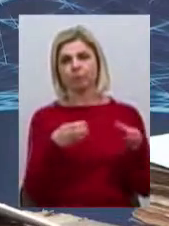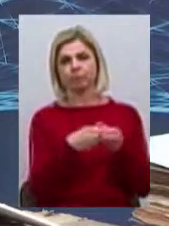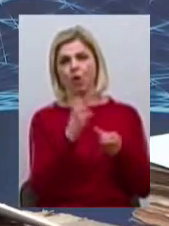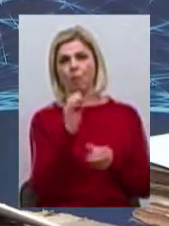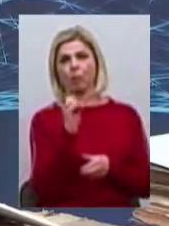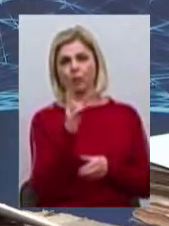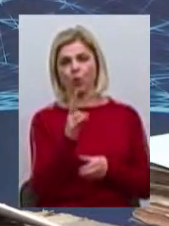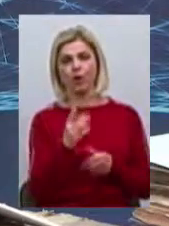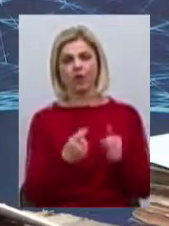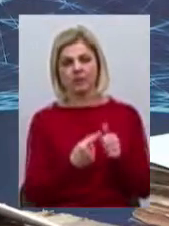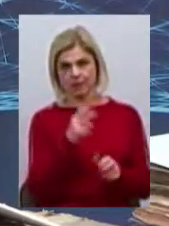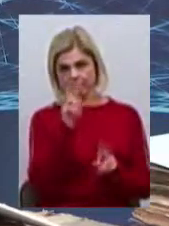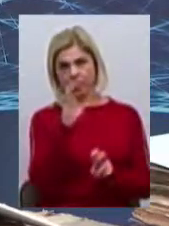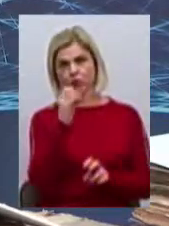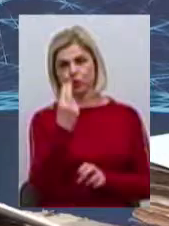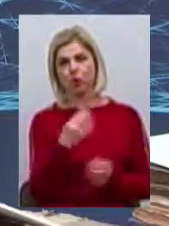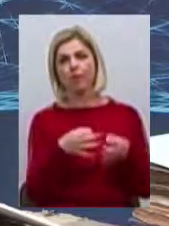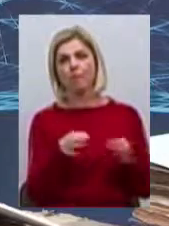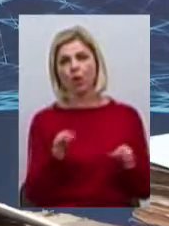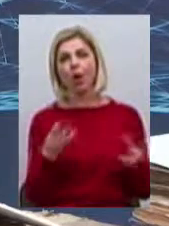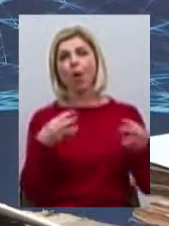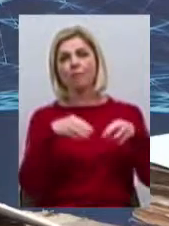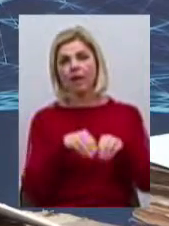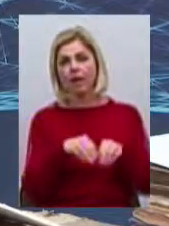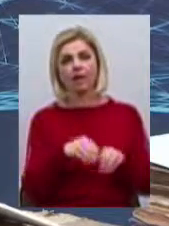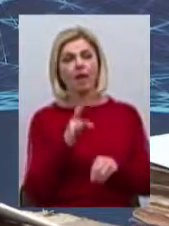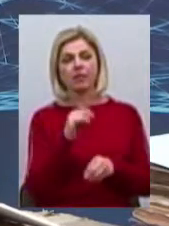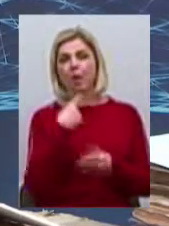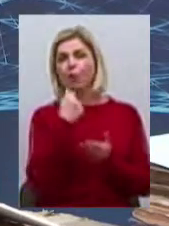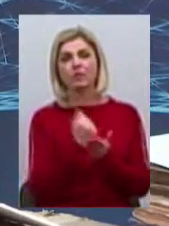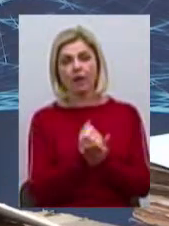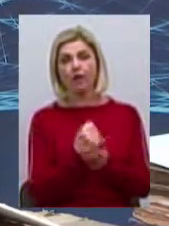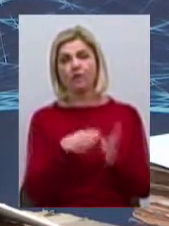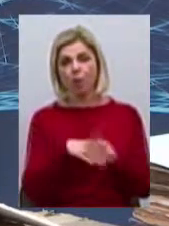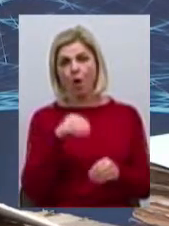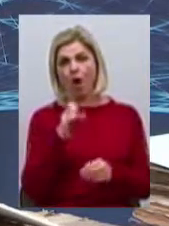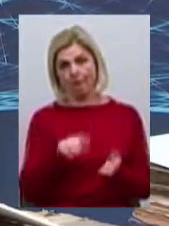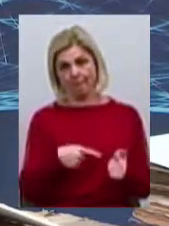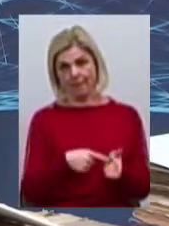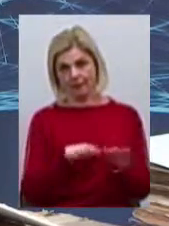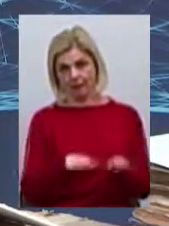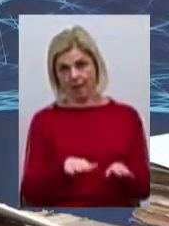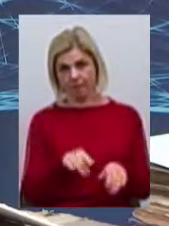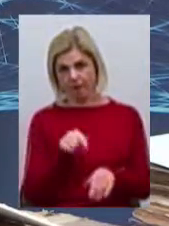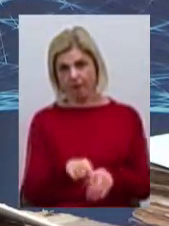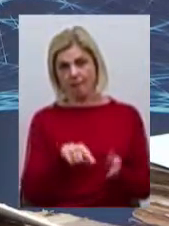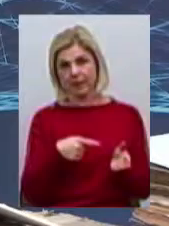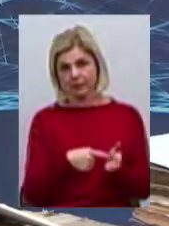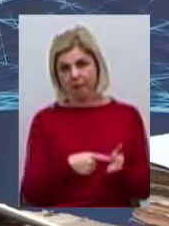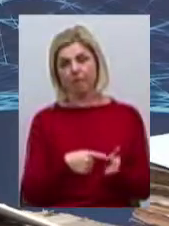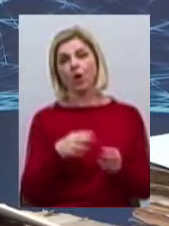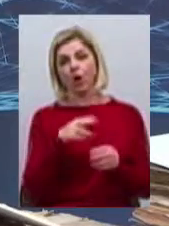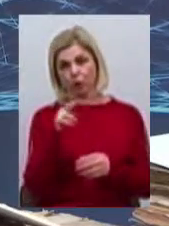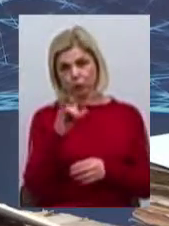Називалося «Соціал-демократи об'єднані». Це не в установчі збори, це в нашу думу. А, місцева. Це місцева наша дума. Крім цього,